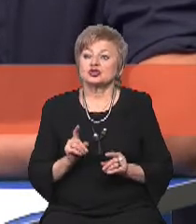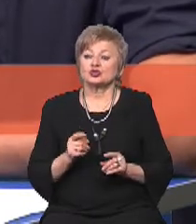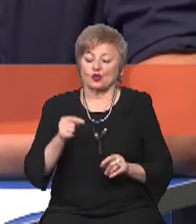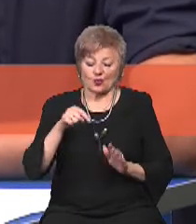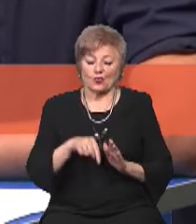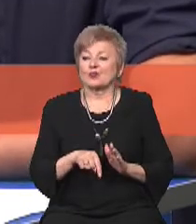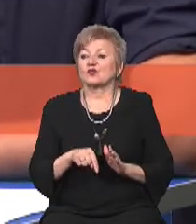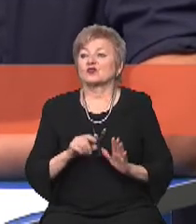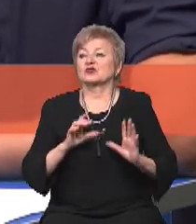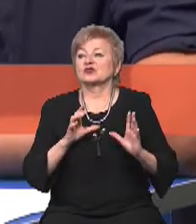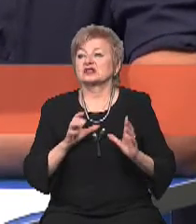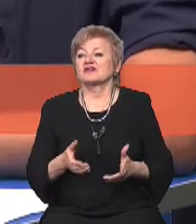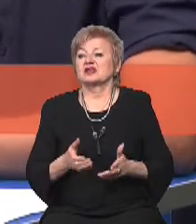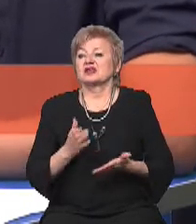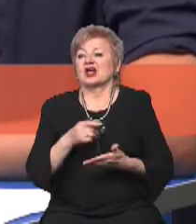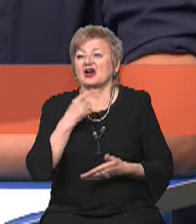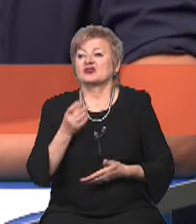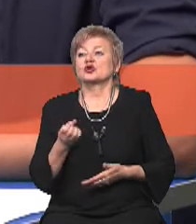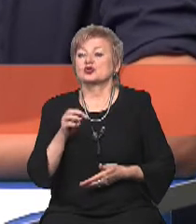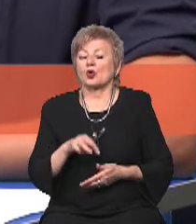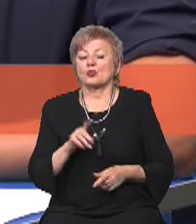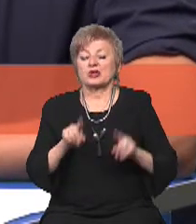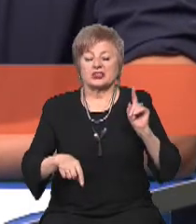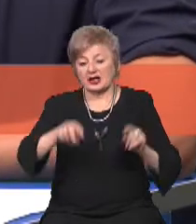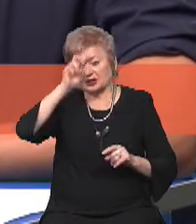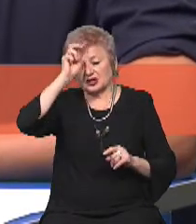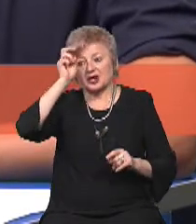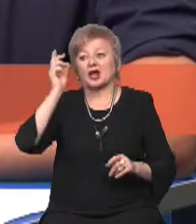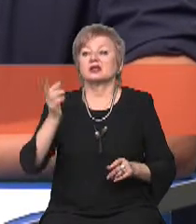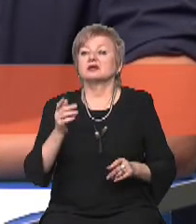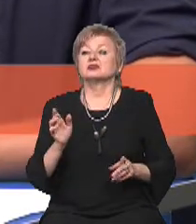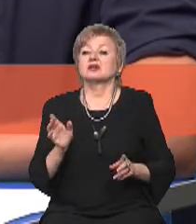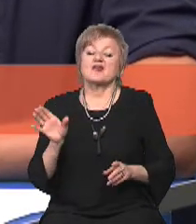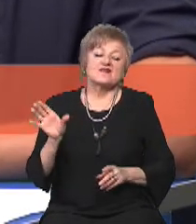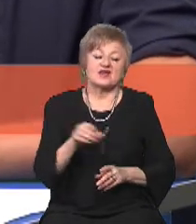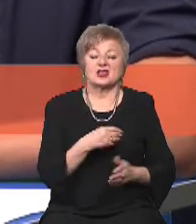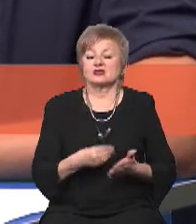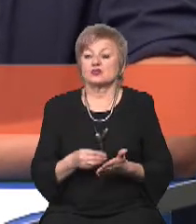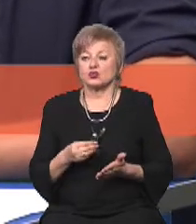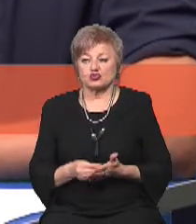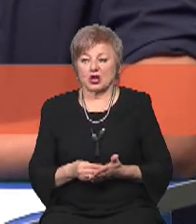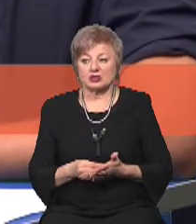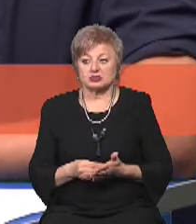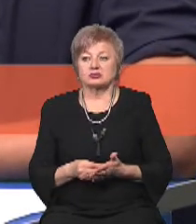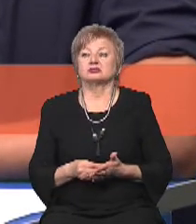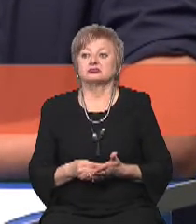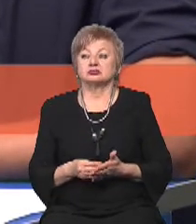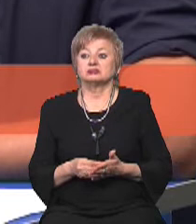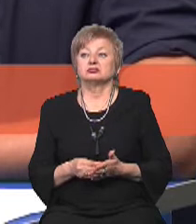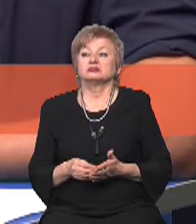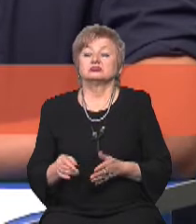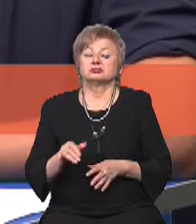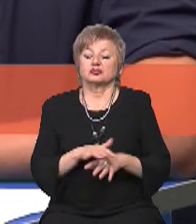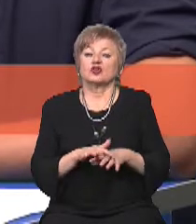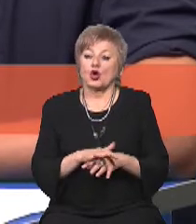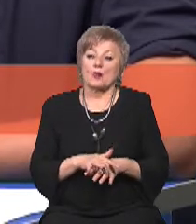світі, взагалі говорять про те, ну в деяких країнах, наприклад, взагалі весь бюджет міста або територіальної